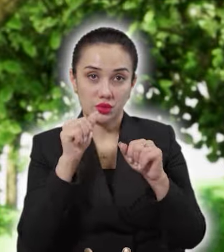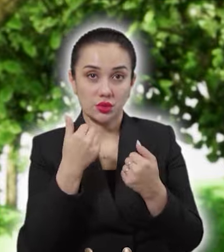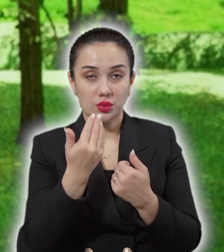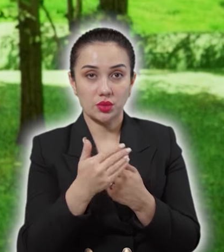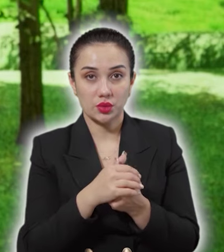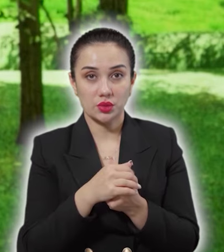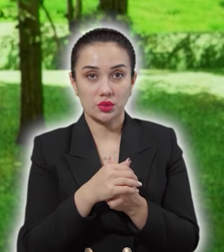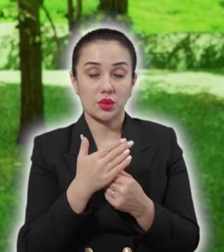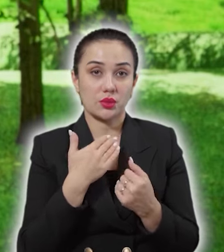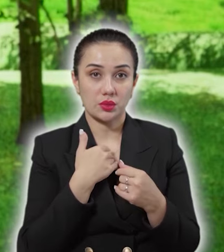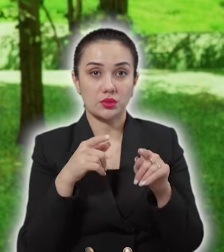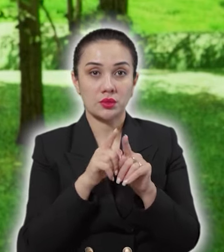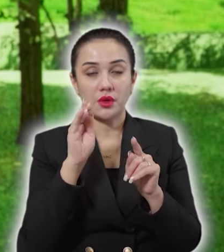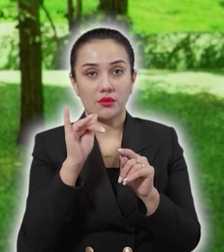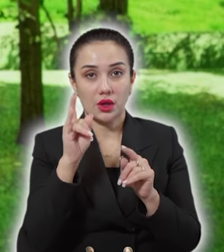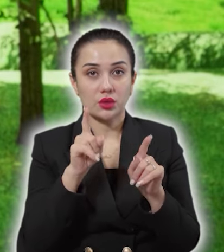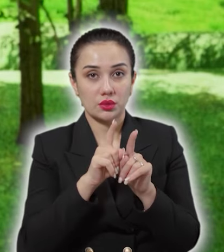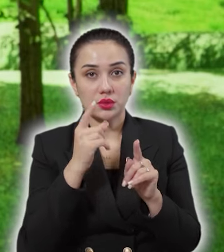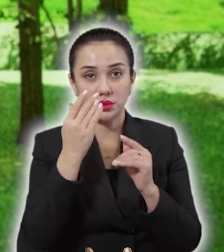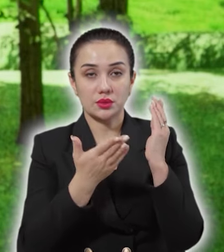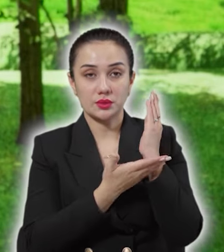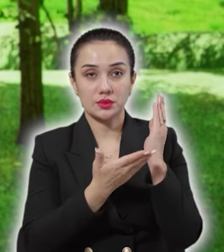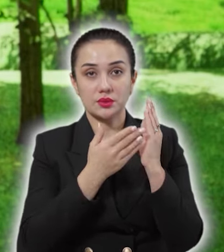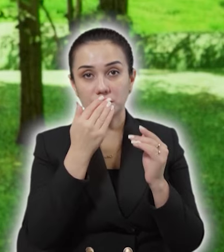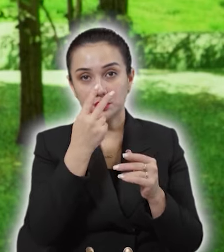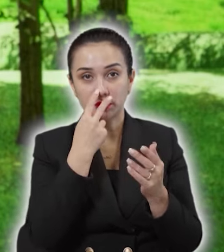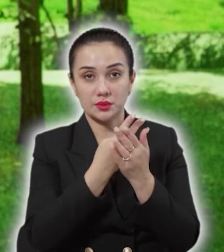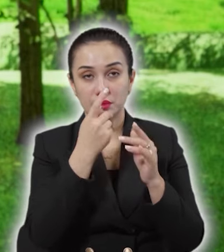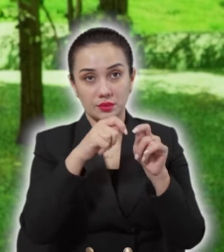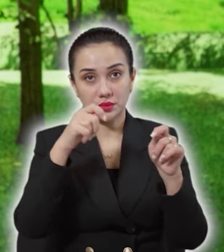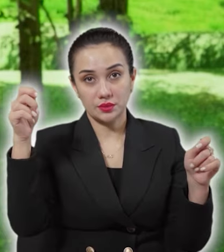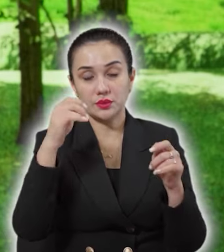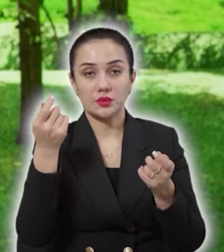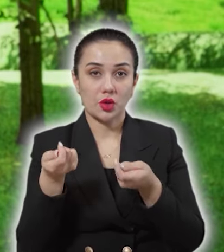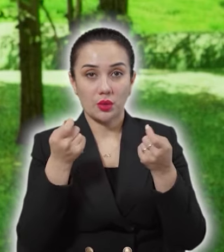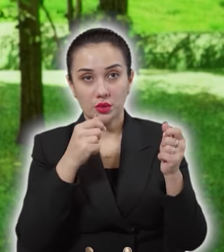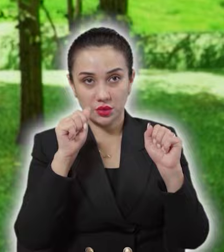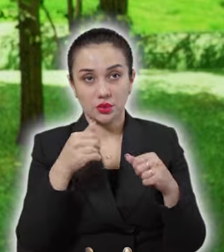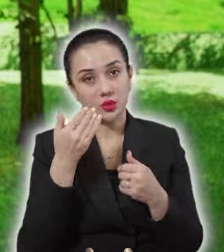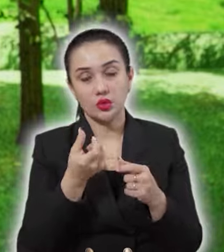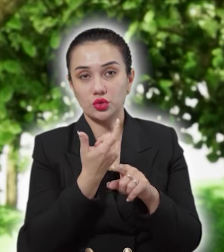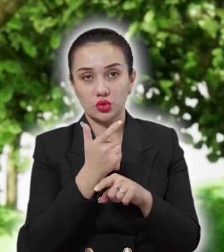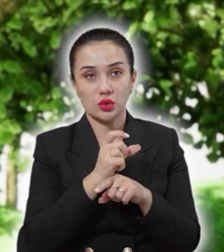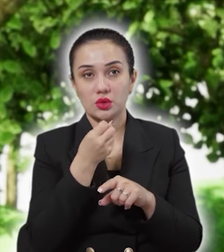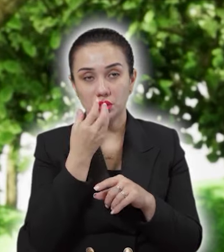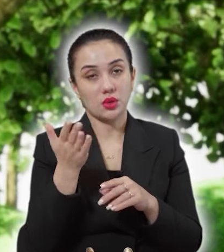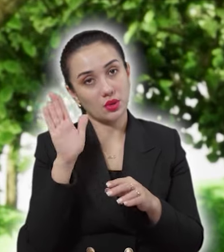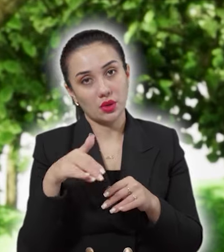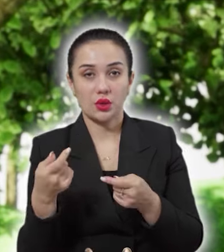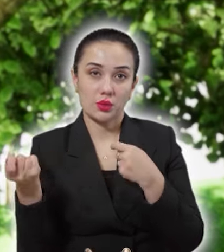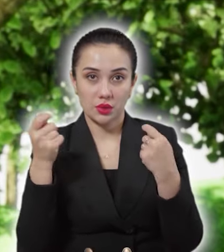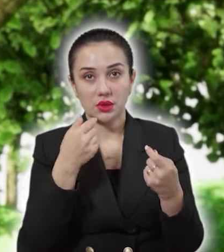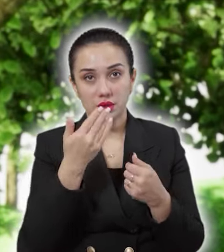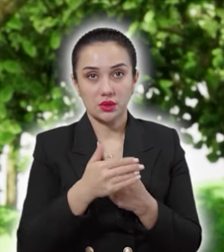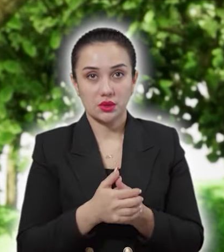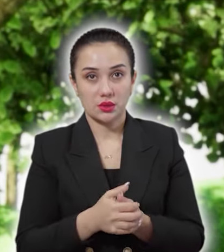o'rgatishim mumkin. Ha, o'rgat. Biz boya Farhod bilan bitta majnun ko'rgandik. Shuni novdalardan olib kelishimiz mumkin. Juda soz.